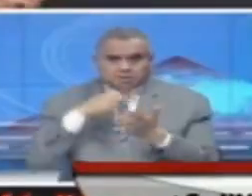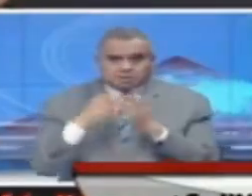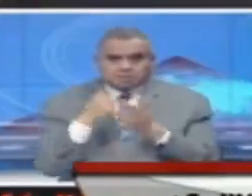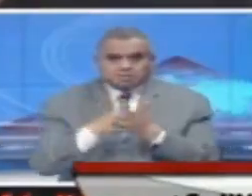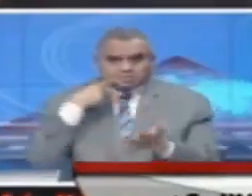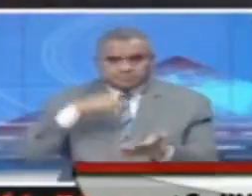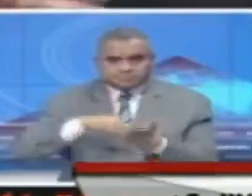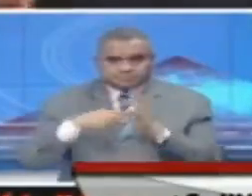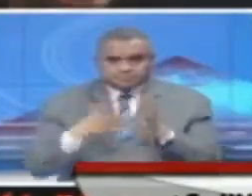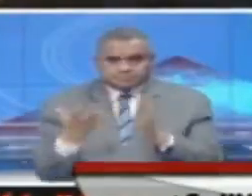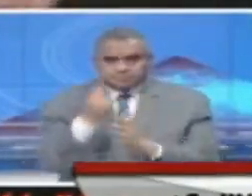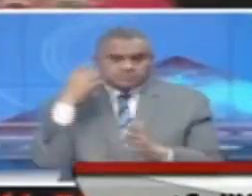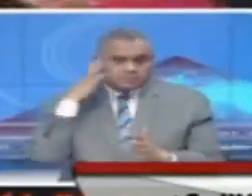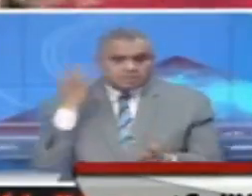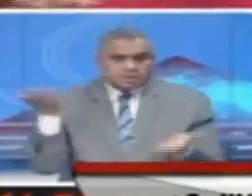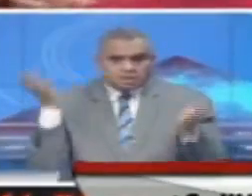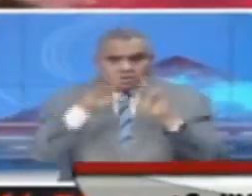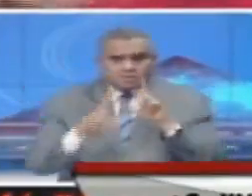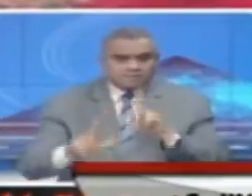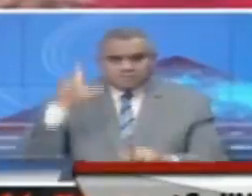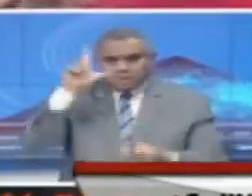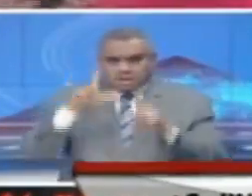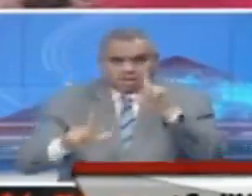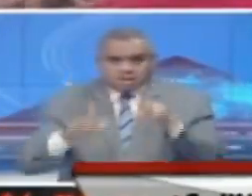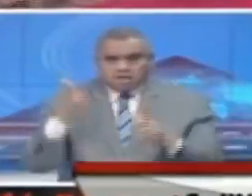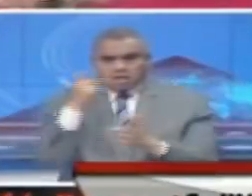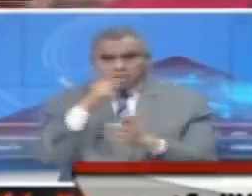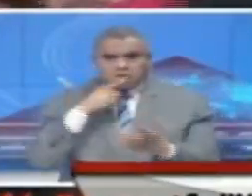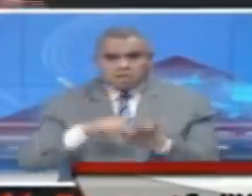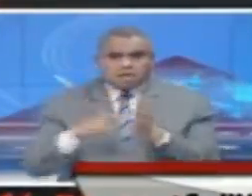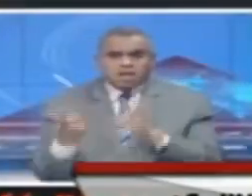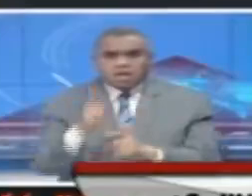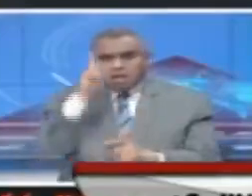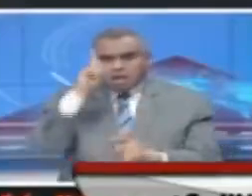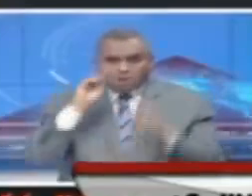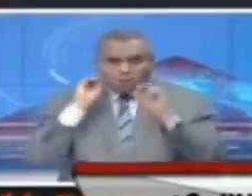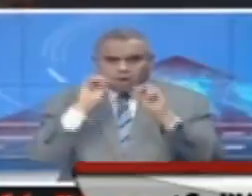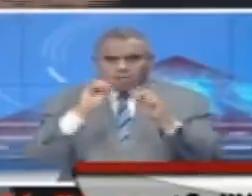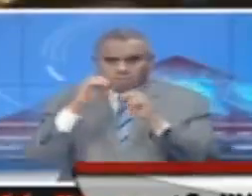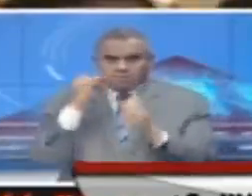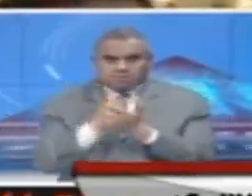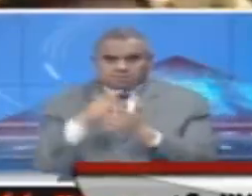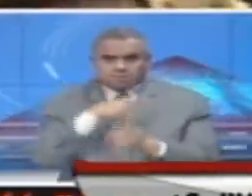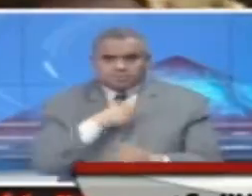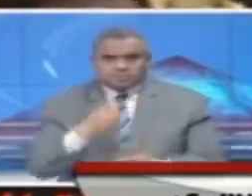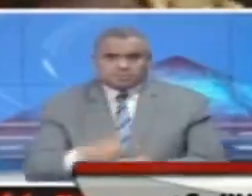على تحمل المسؤولية، فكانت أول من نادت عليه وبالاسم.